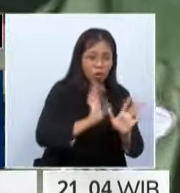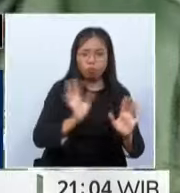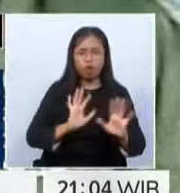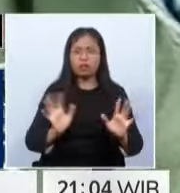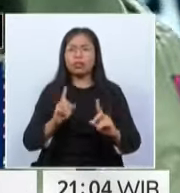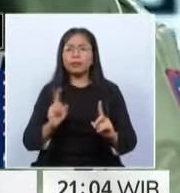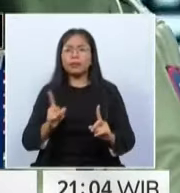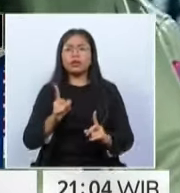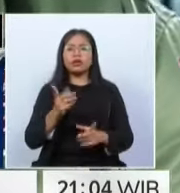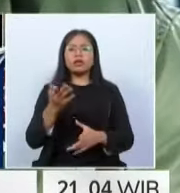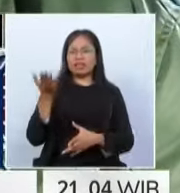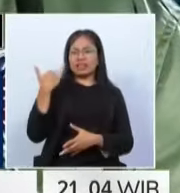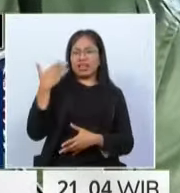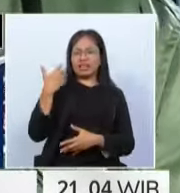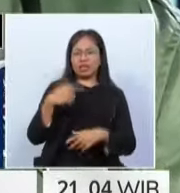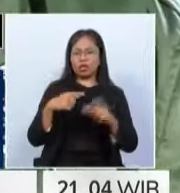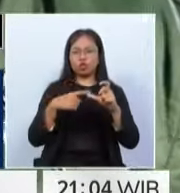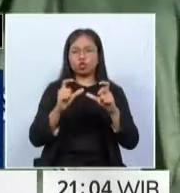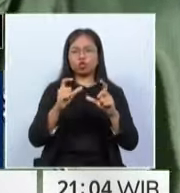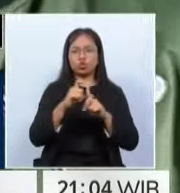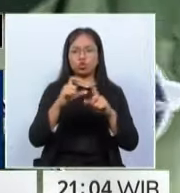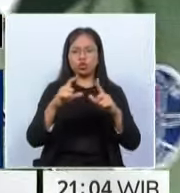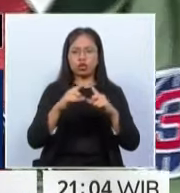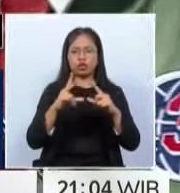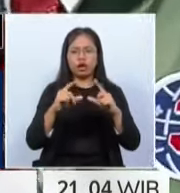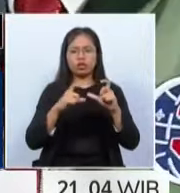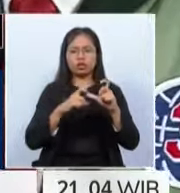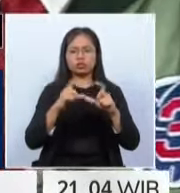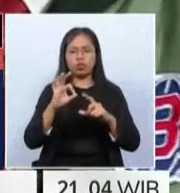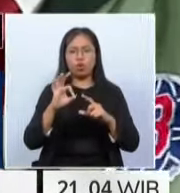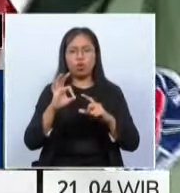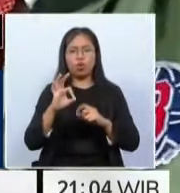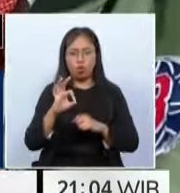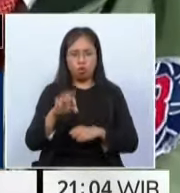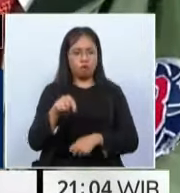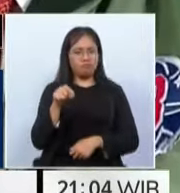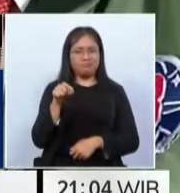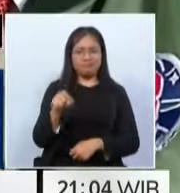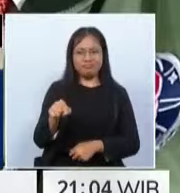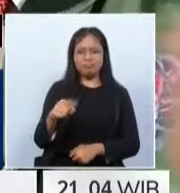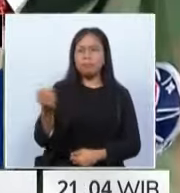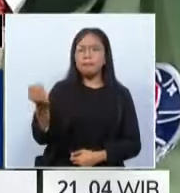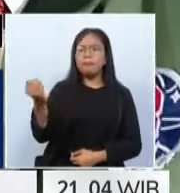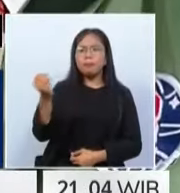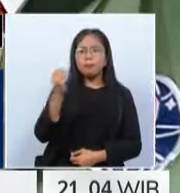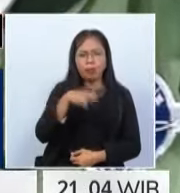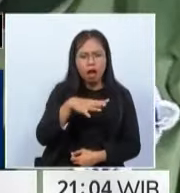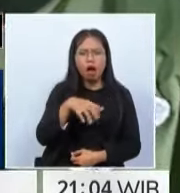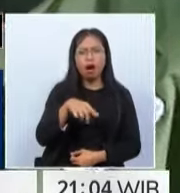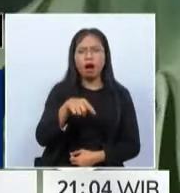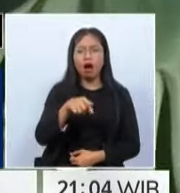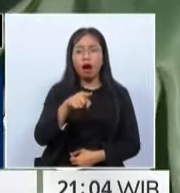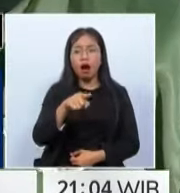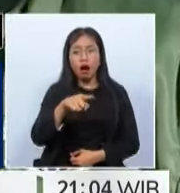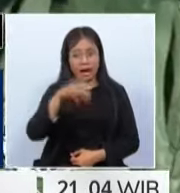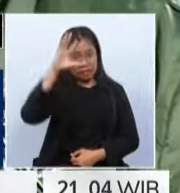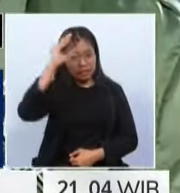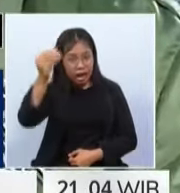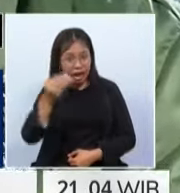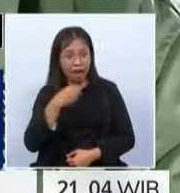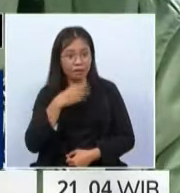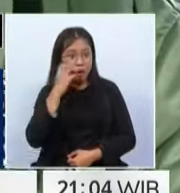Sudarsono pernah menolak itu dan apa yang Bapak rencanakan hari ini ditunda Apa artinya saya kira perencanaannya